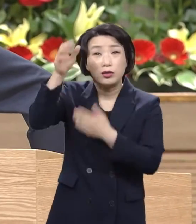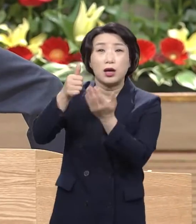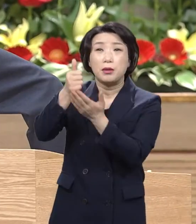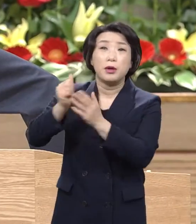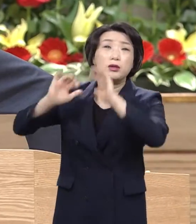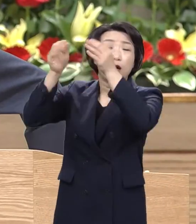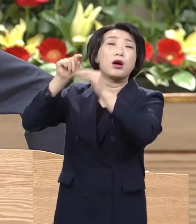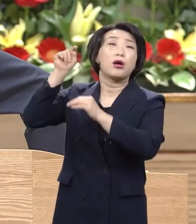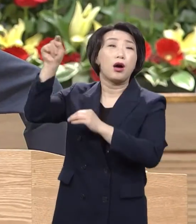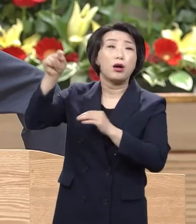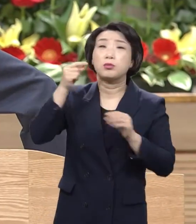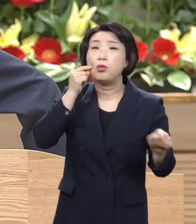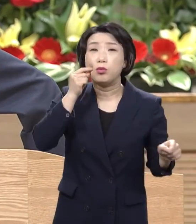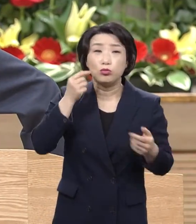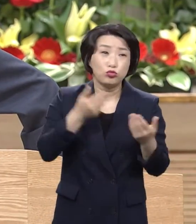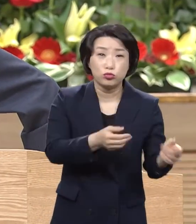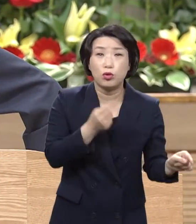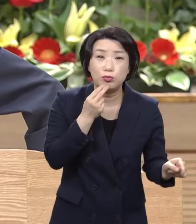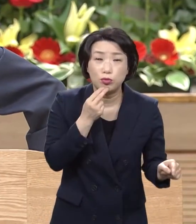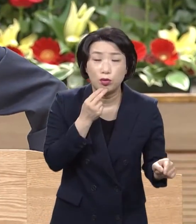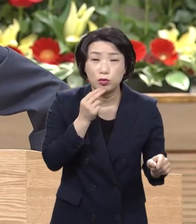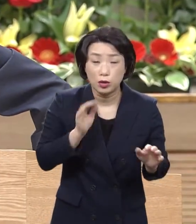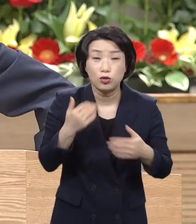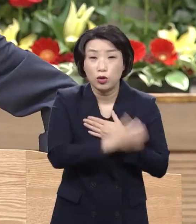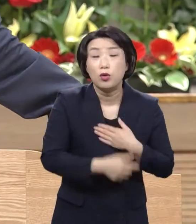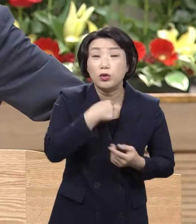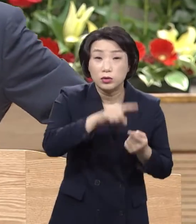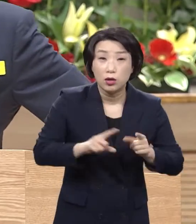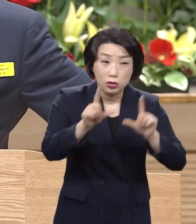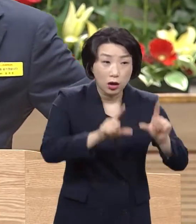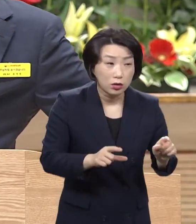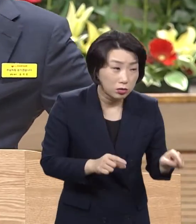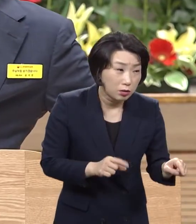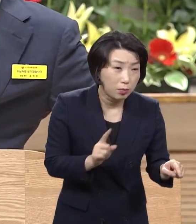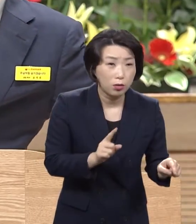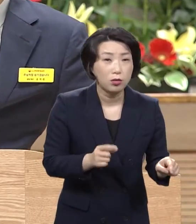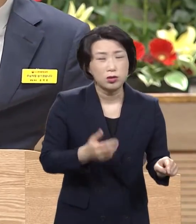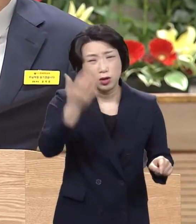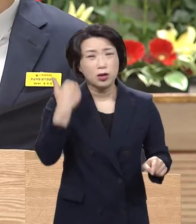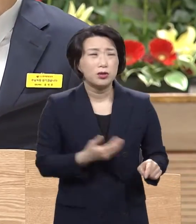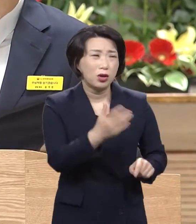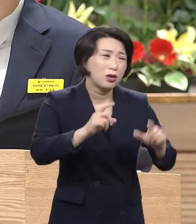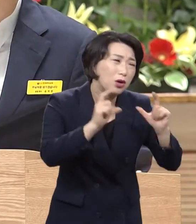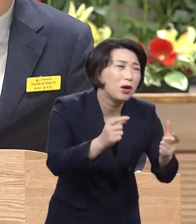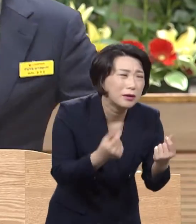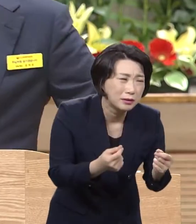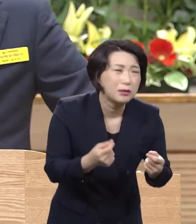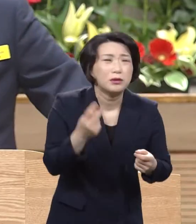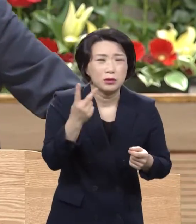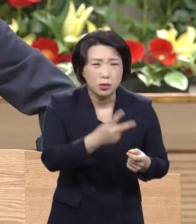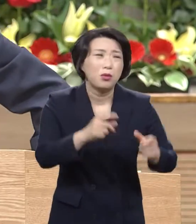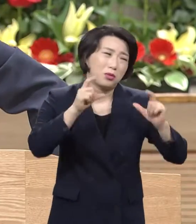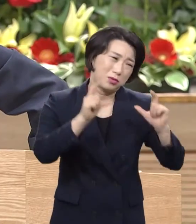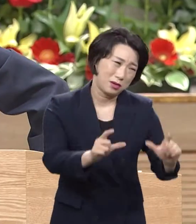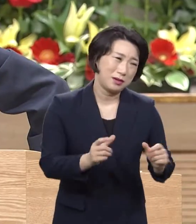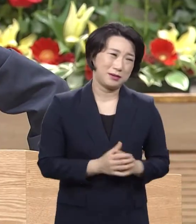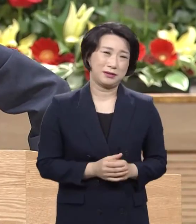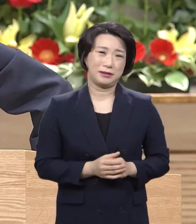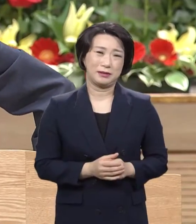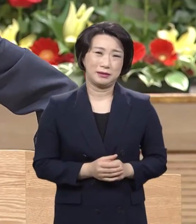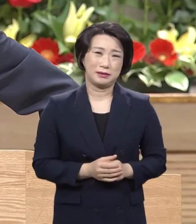하나님 나라 유업으로 왔지 못하지. 그래서 육신대로 사는 것을 내가 전에도 경계한 것 같이